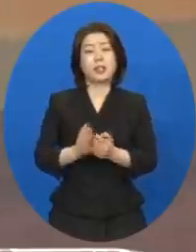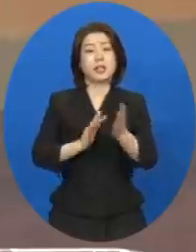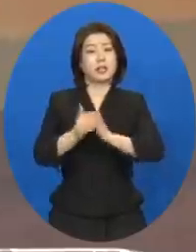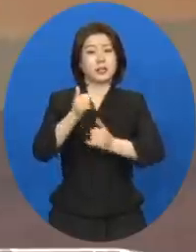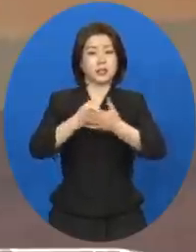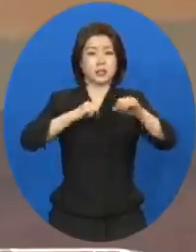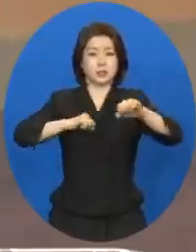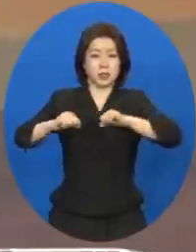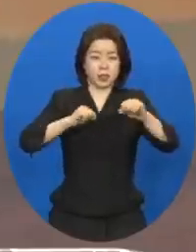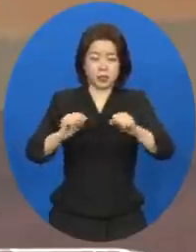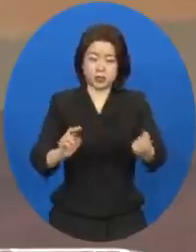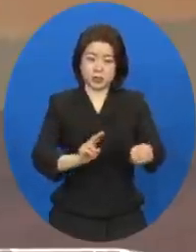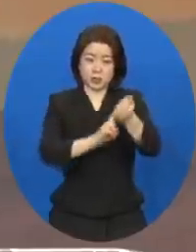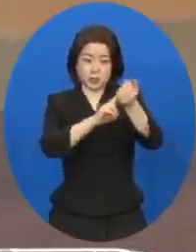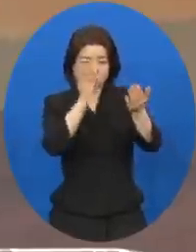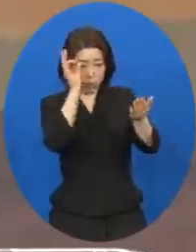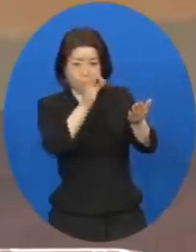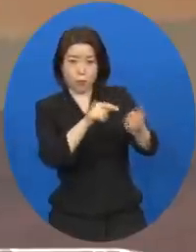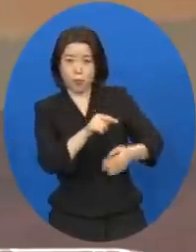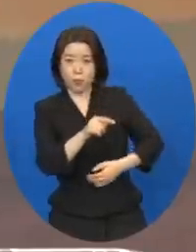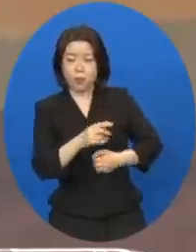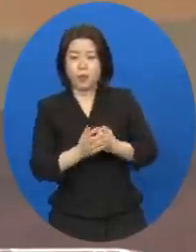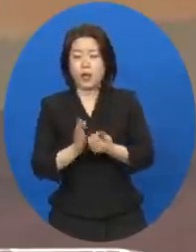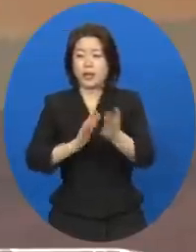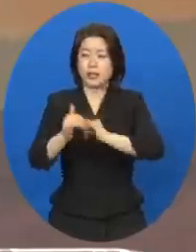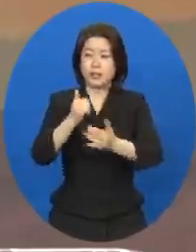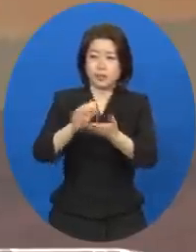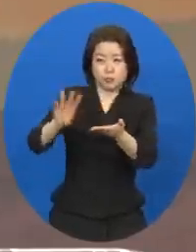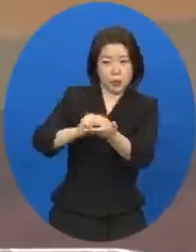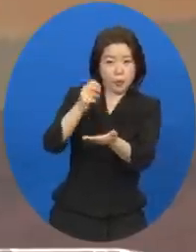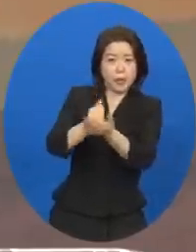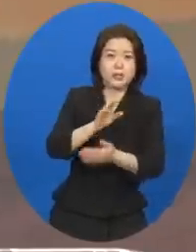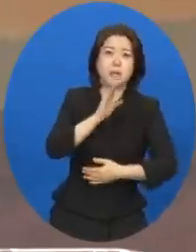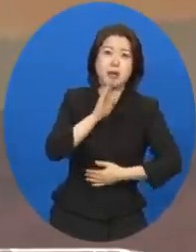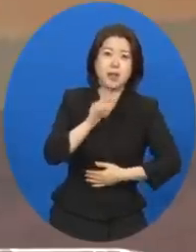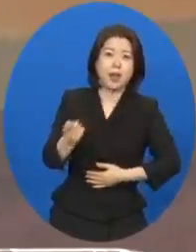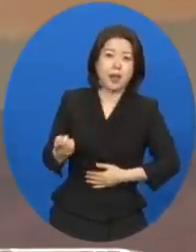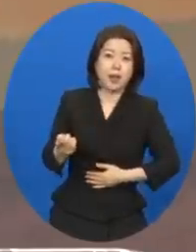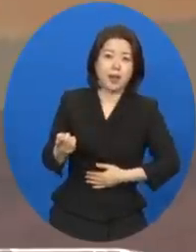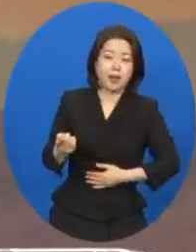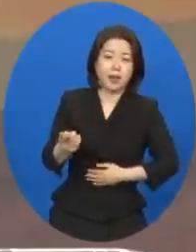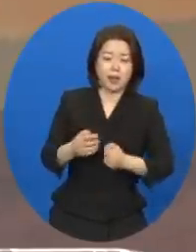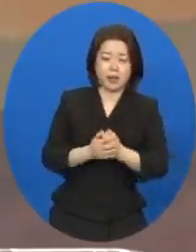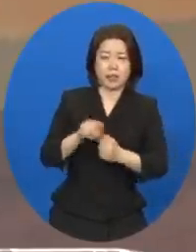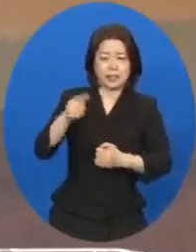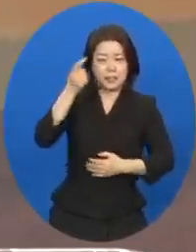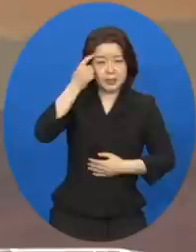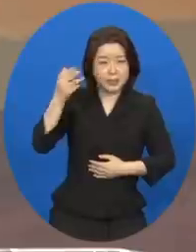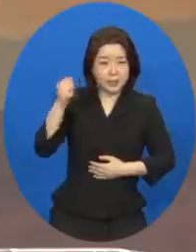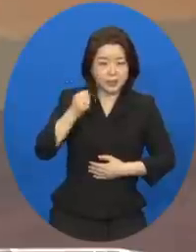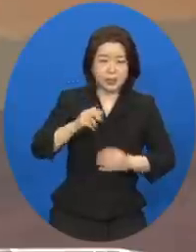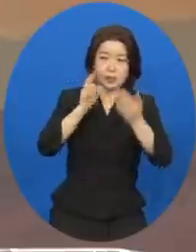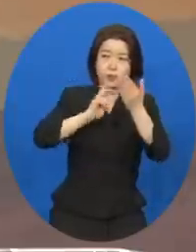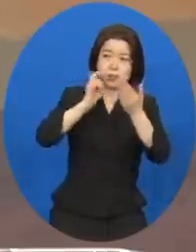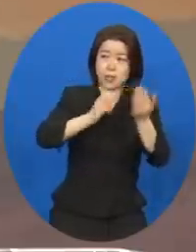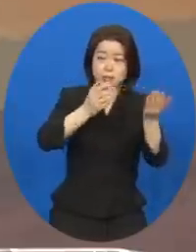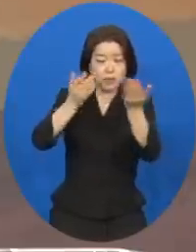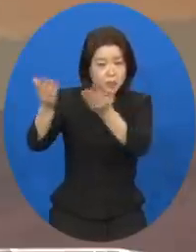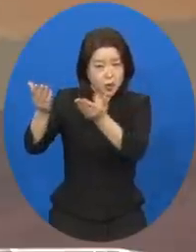예수님이 행하신 기적을 보고 예수님이 메시아구나 이렇게 생각하고 찬양하는 이